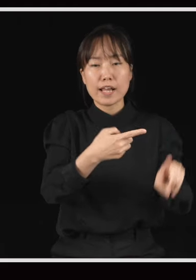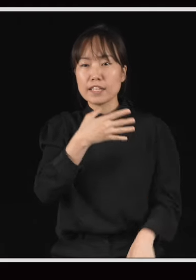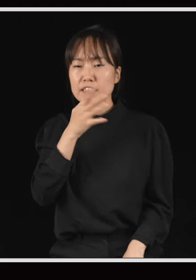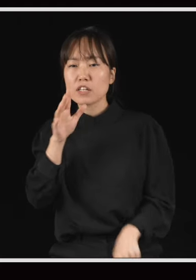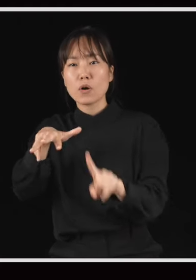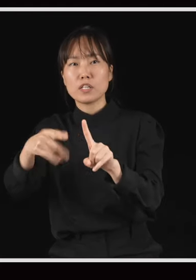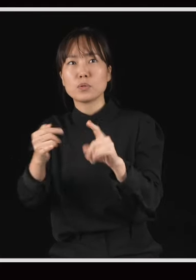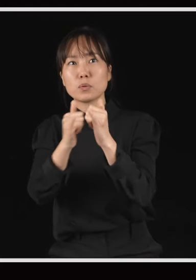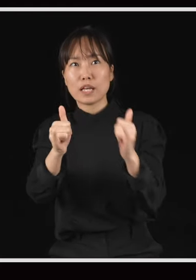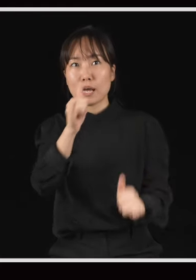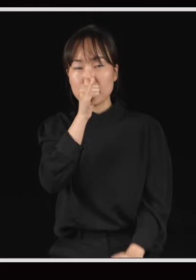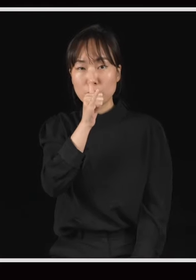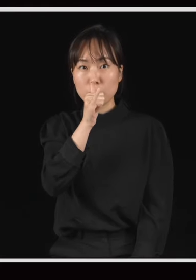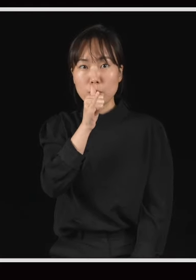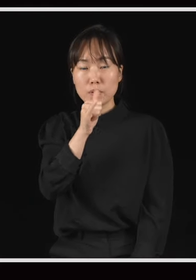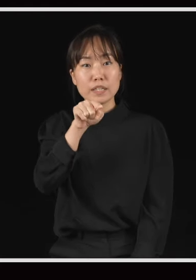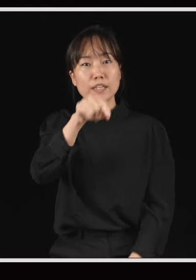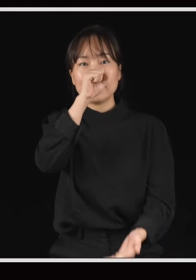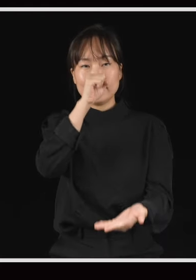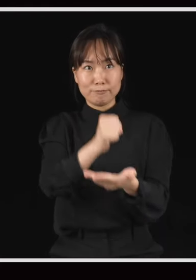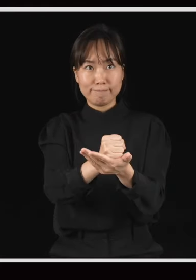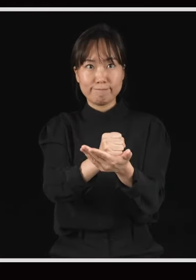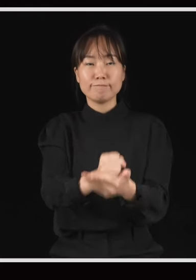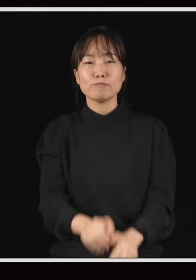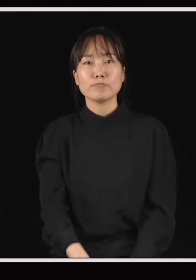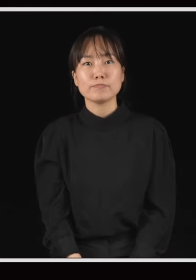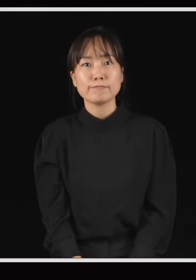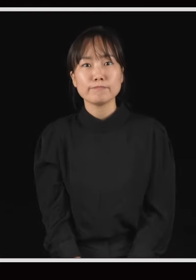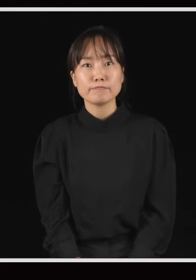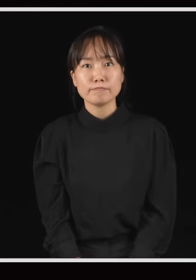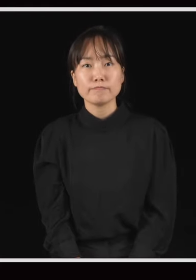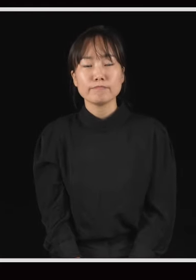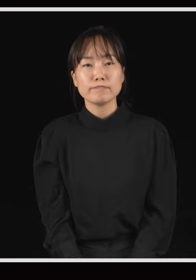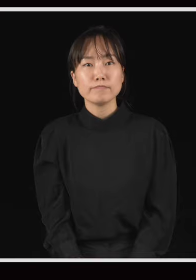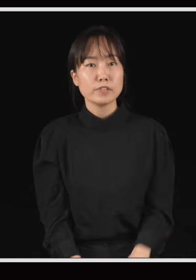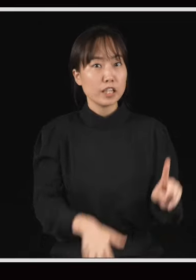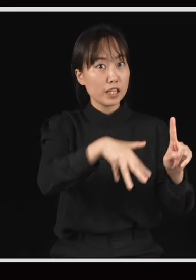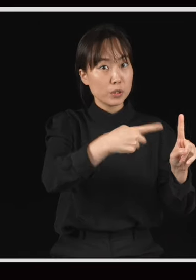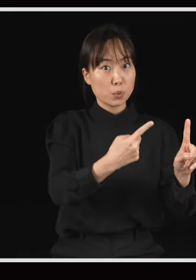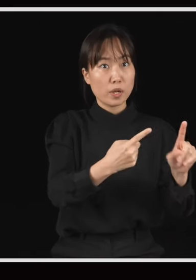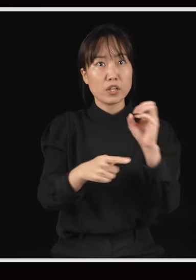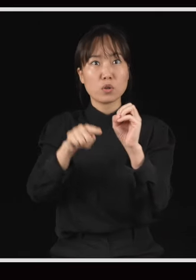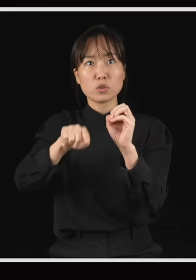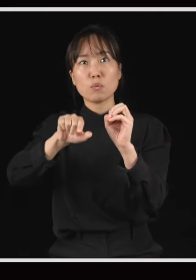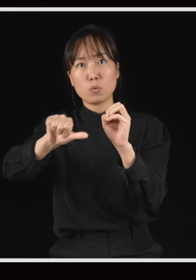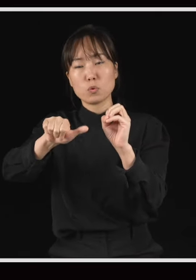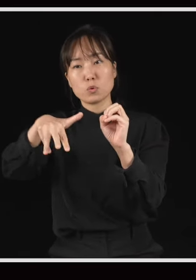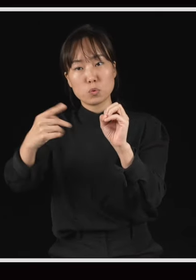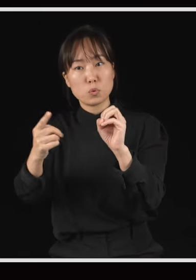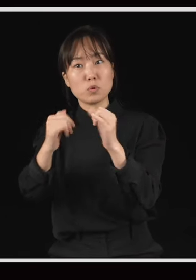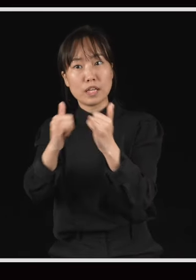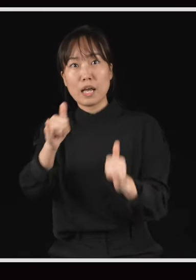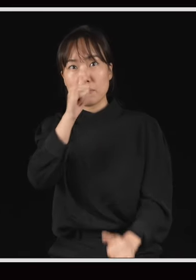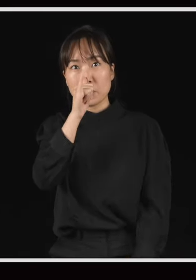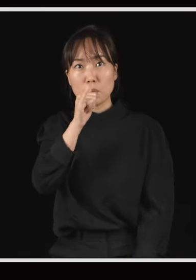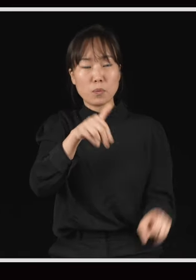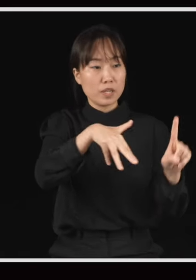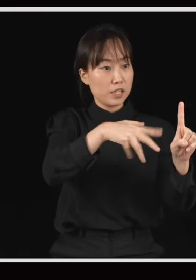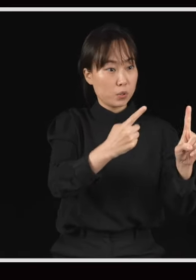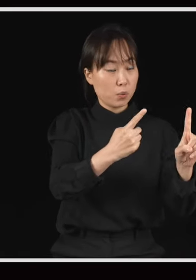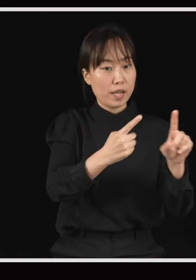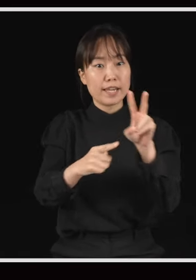1초씩 노화 시계가 갑니다. 그거는 정속 노화죠. 말하자면 평균이죠. 어떤 분들은 0.5초씩 갈 테고요. 어떤